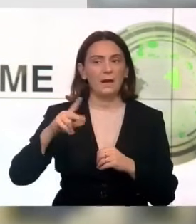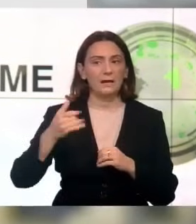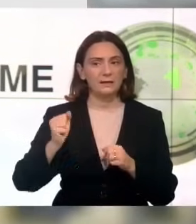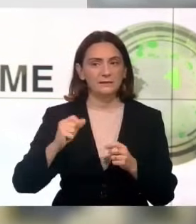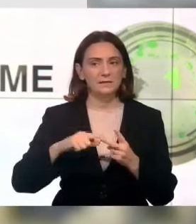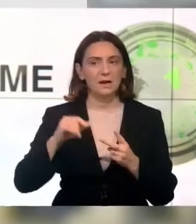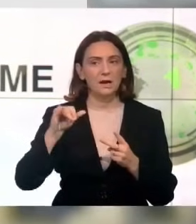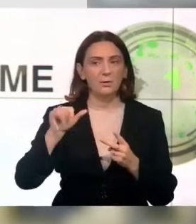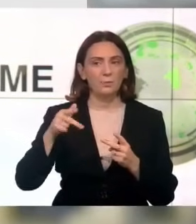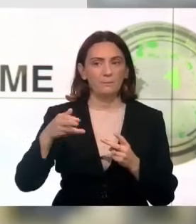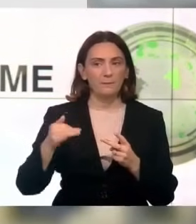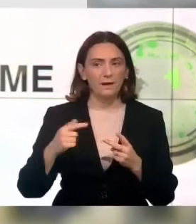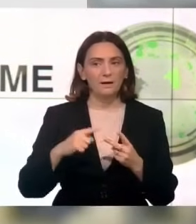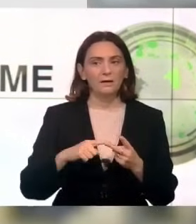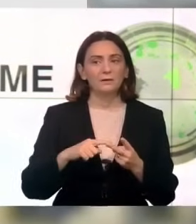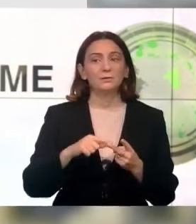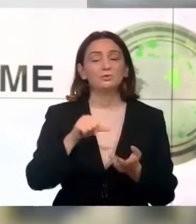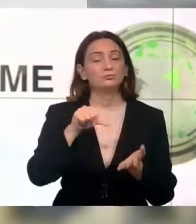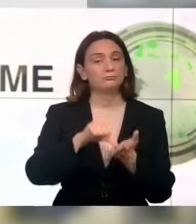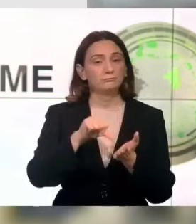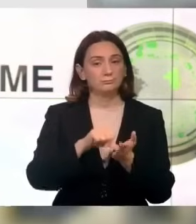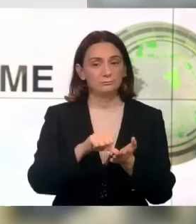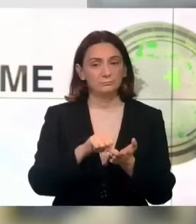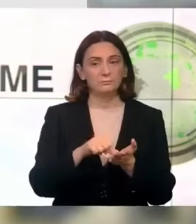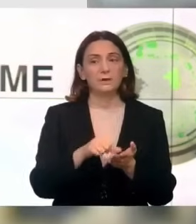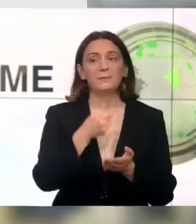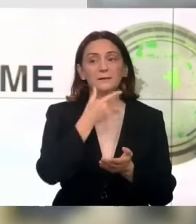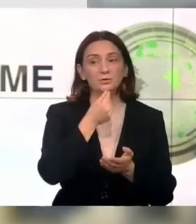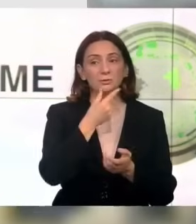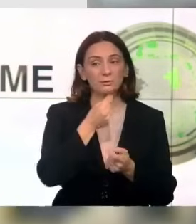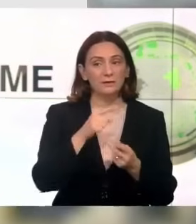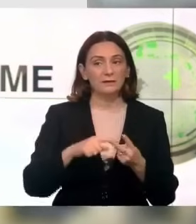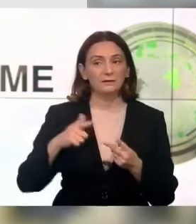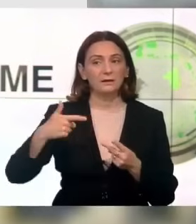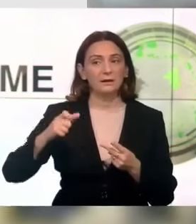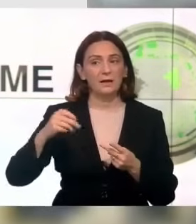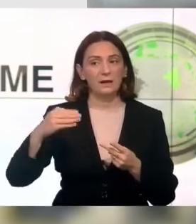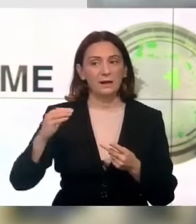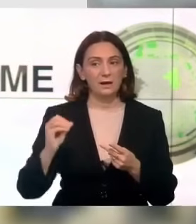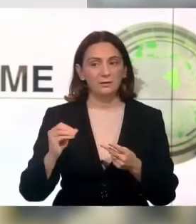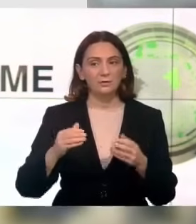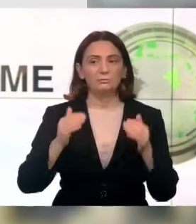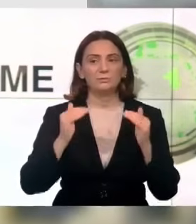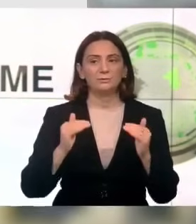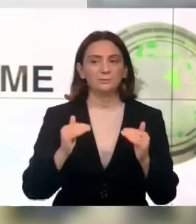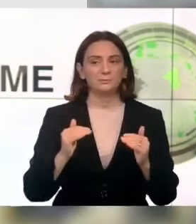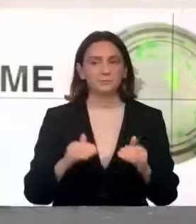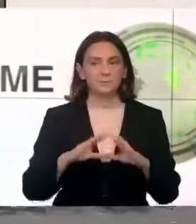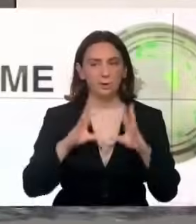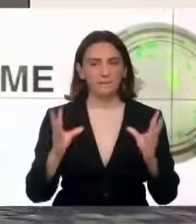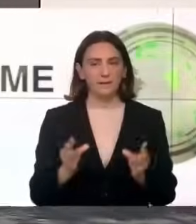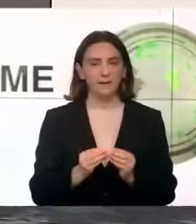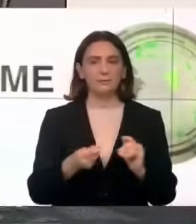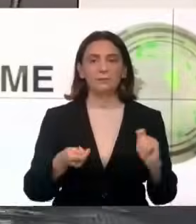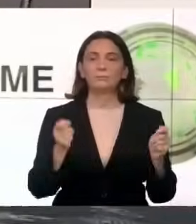kurse drejtori i rezidencës studentore në qytetin Studenti do të jetë Renato Pasholari.